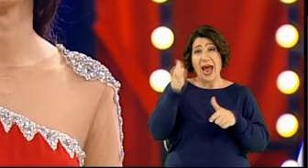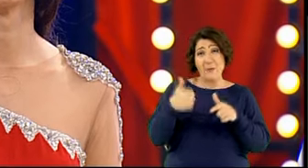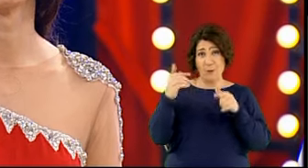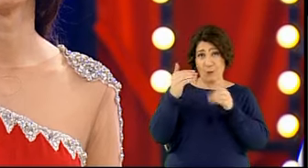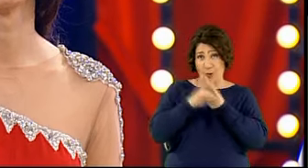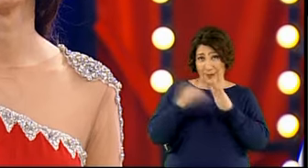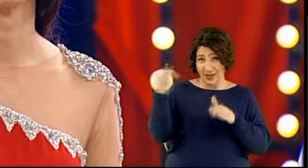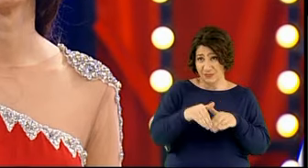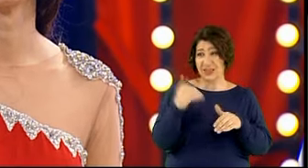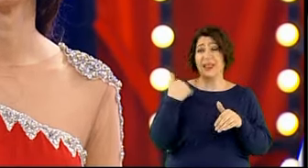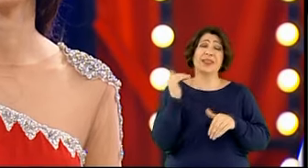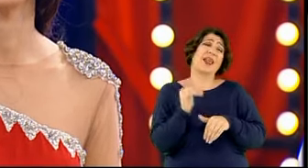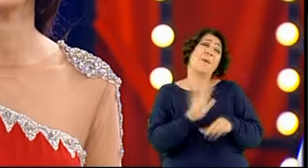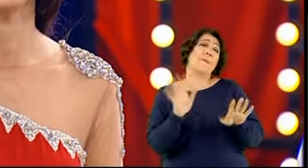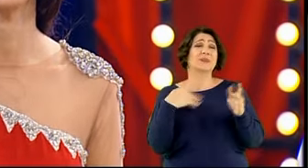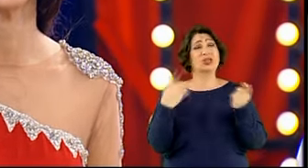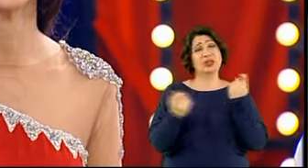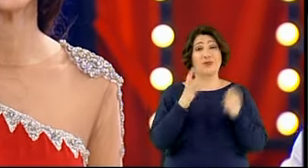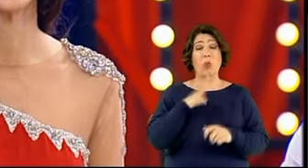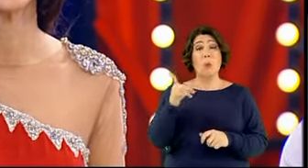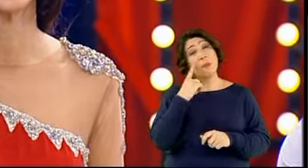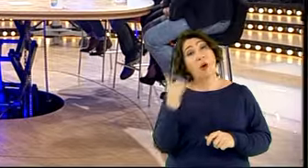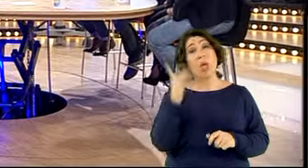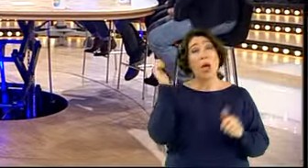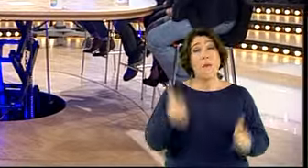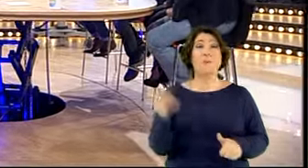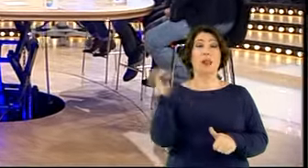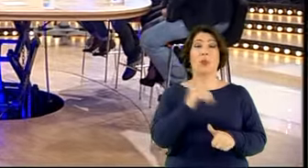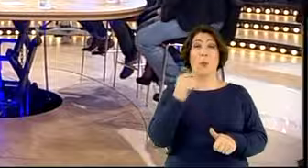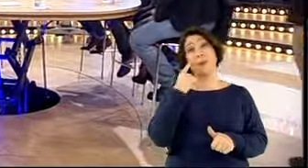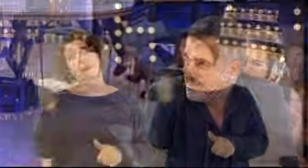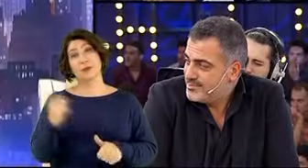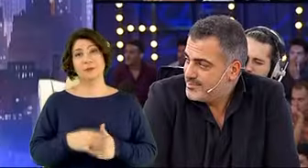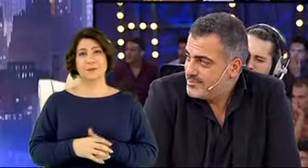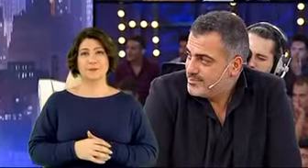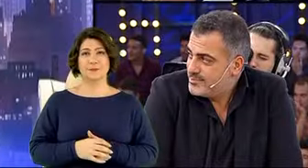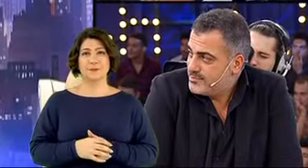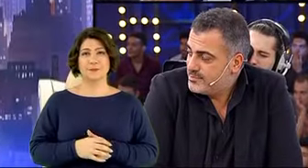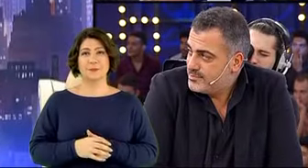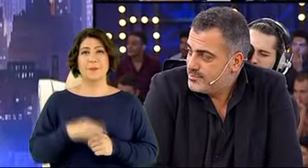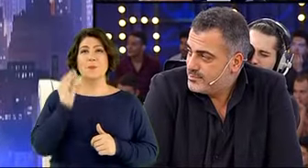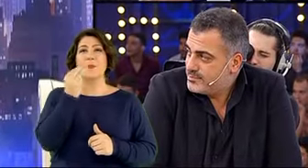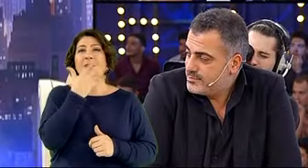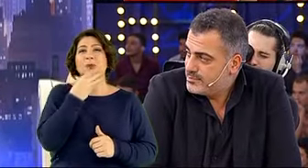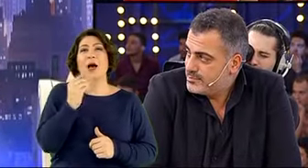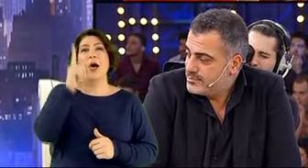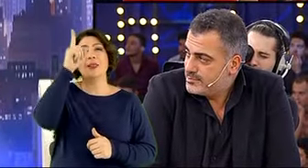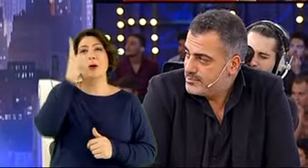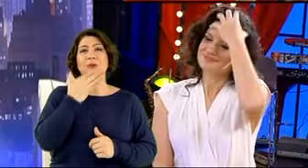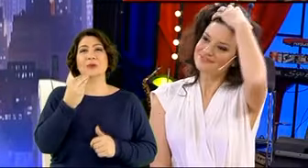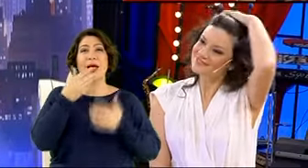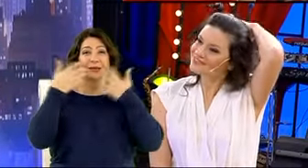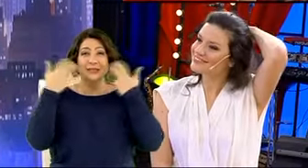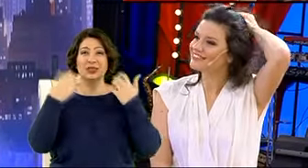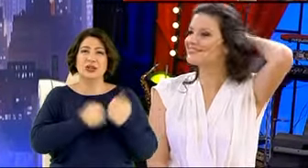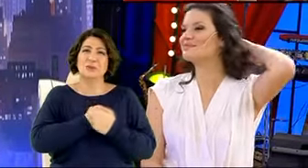gel desem gelemem dersin, işim var dersin. Bak onlar her programa gidiyor. Görelim. Bebek yüzü Allah'ın güzel aslanı,